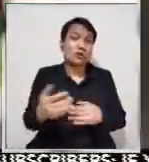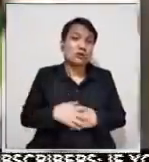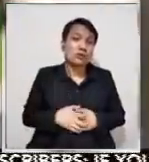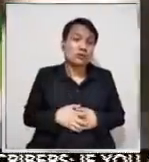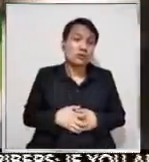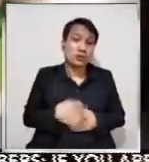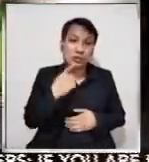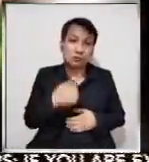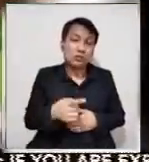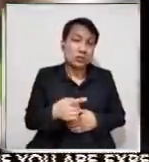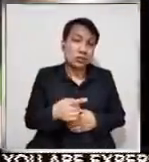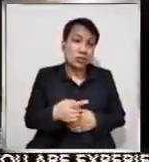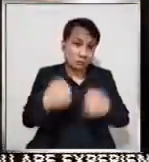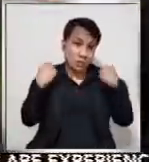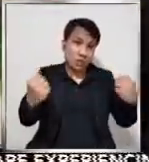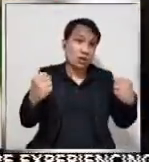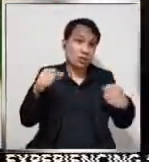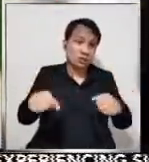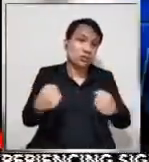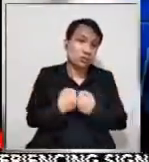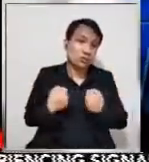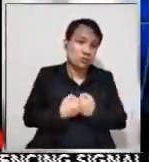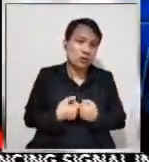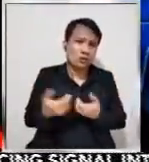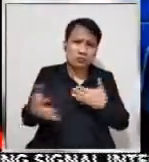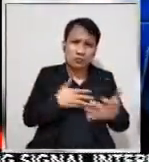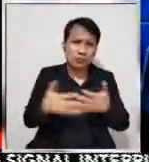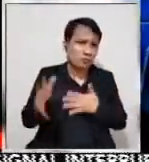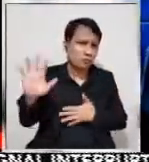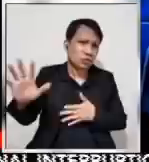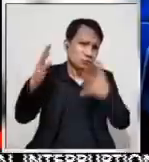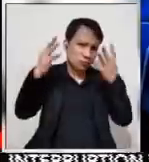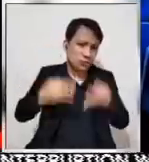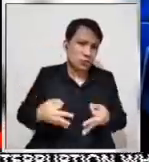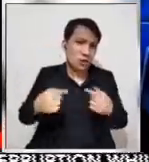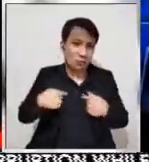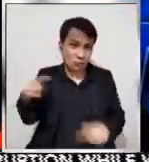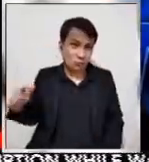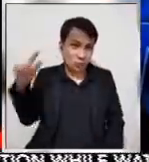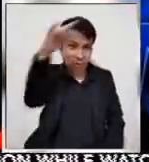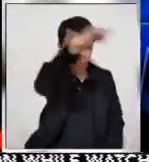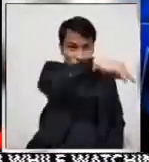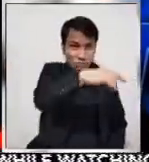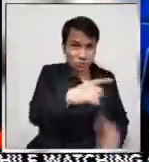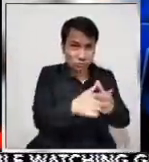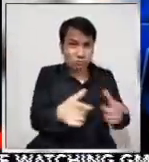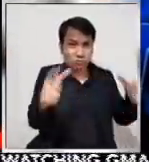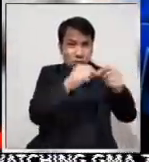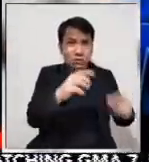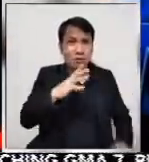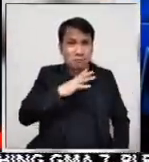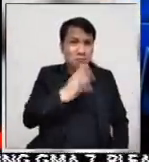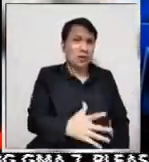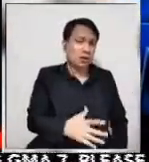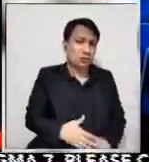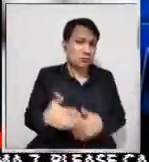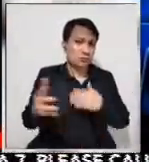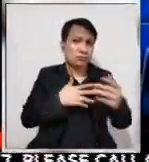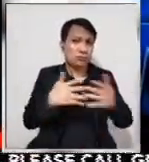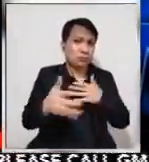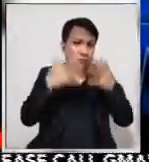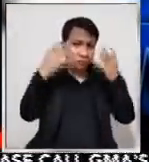boxing. Ano yung decision nila? Kung akong tatawid dun sa Japan, walang problema sa akin. Okay ako kahit anong, kahit